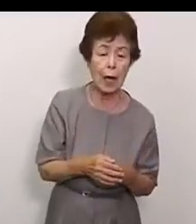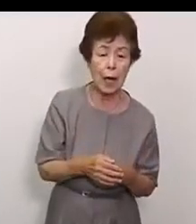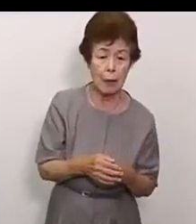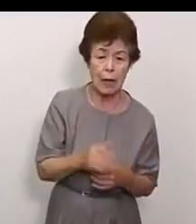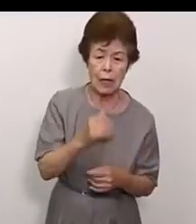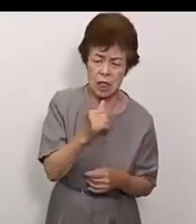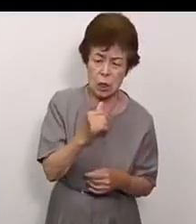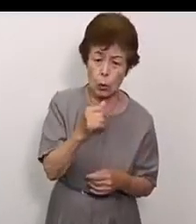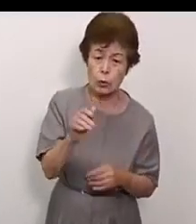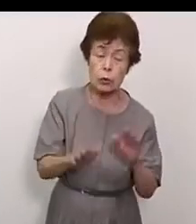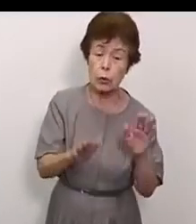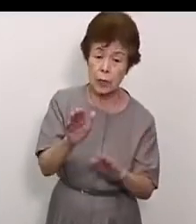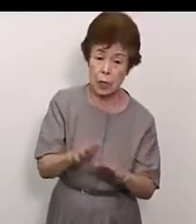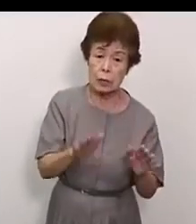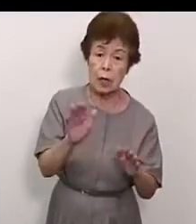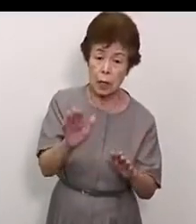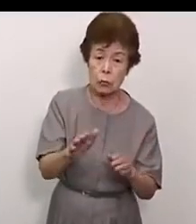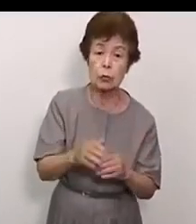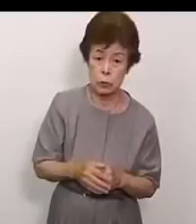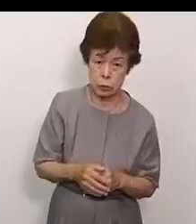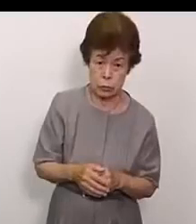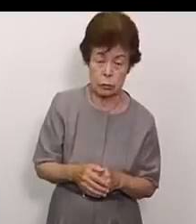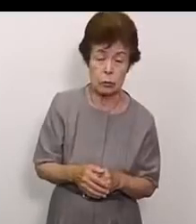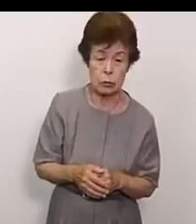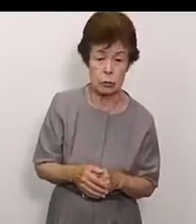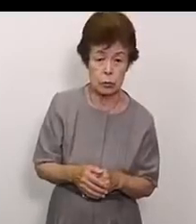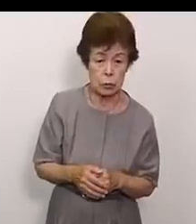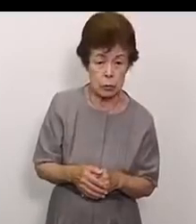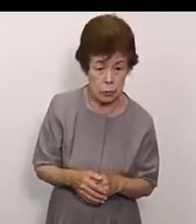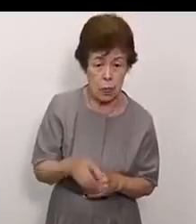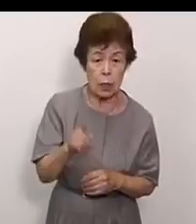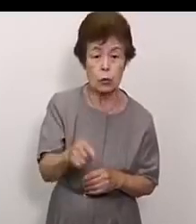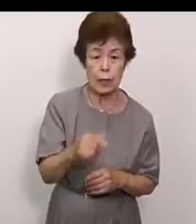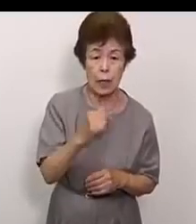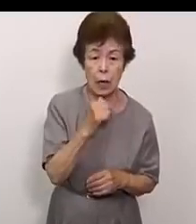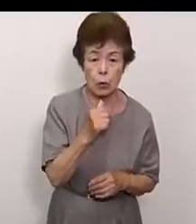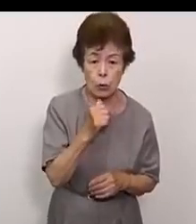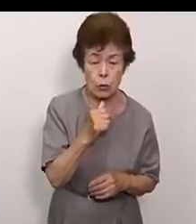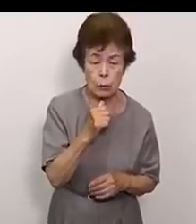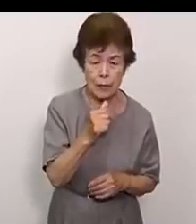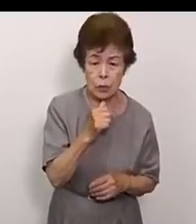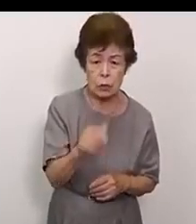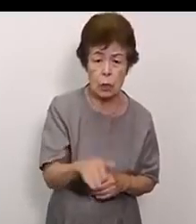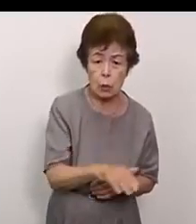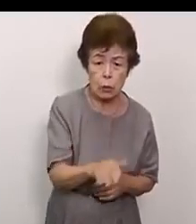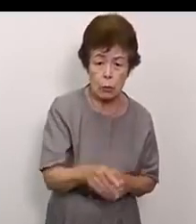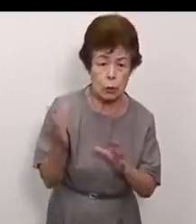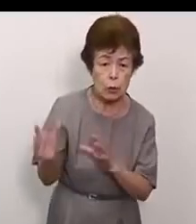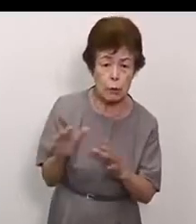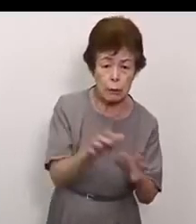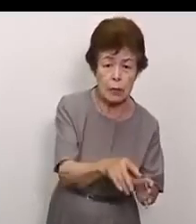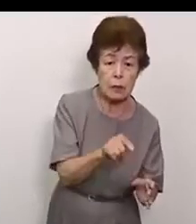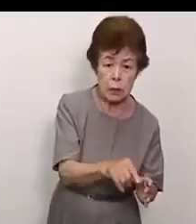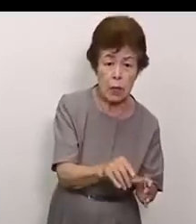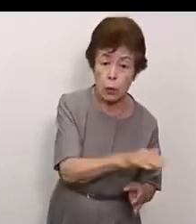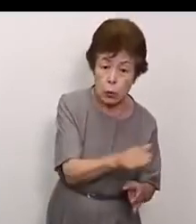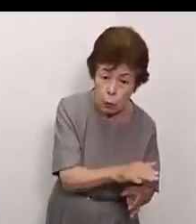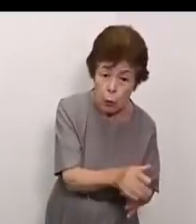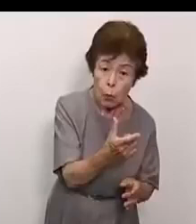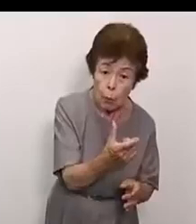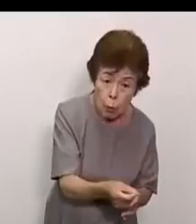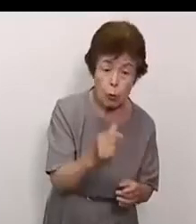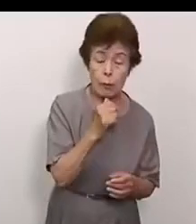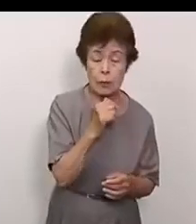態に置かれているということで、そのままそれが子どもに降りかかっているっていうことなんですね。でその子どもの中にはやっ